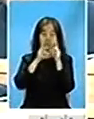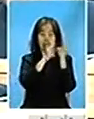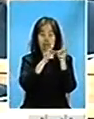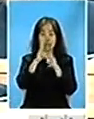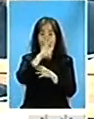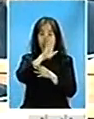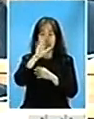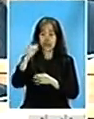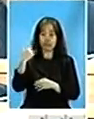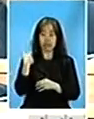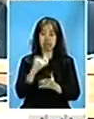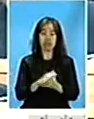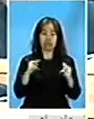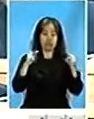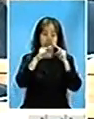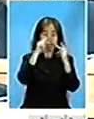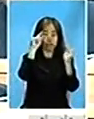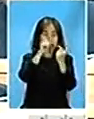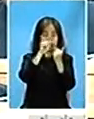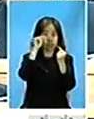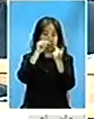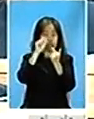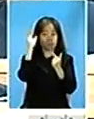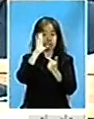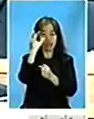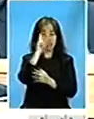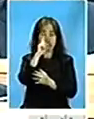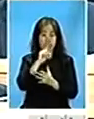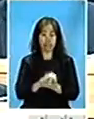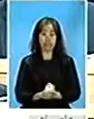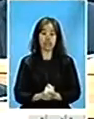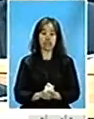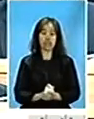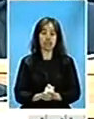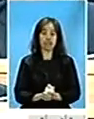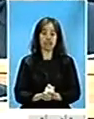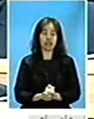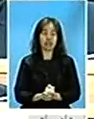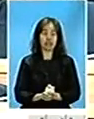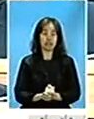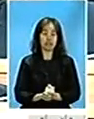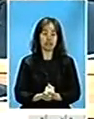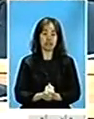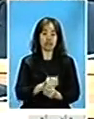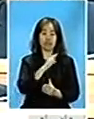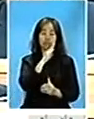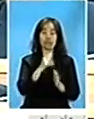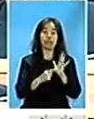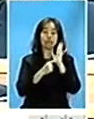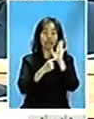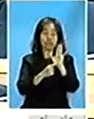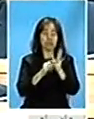างกระทรวงเนี่ยเหมาะสมหรือไม่บางกระทรวงเนี่ยไม่เหมาะสมอย่างไรนะครับโดยเฉพาะ